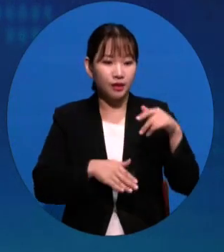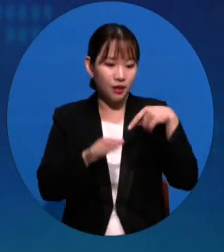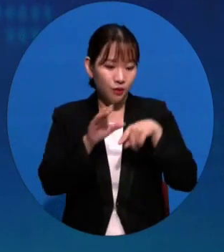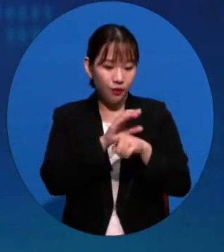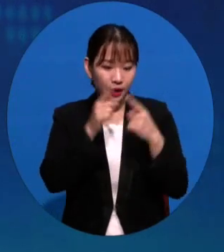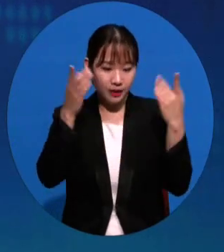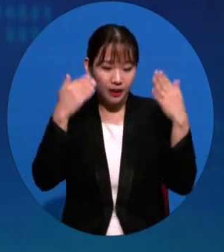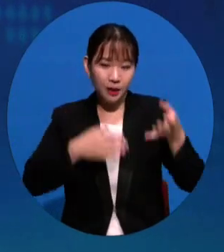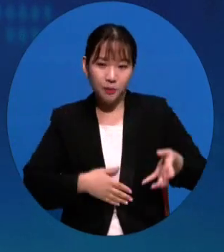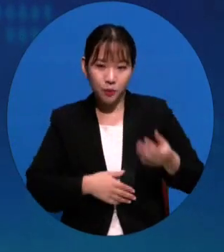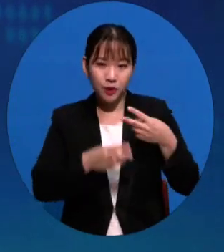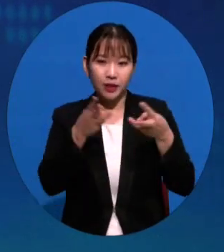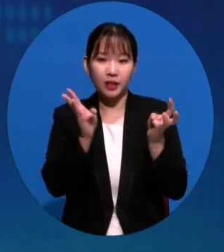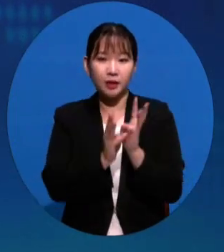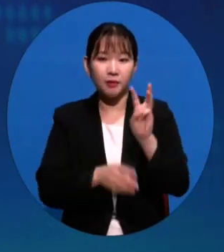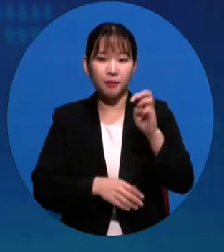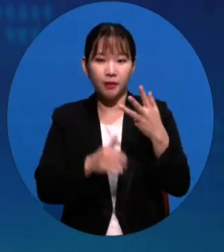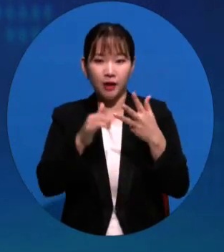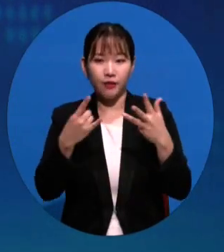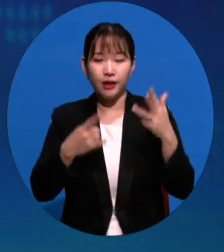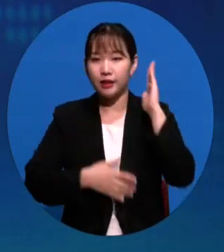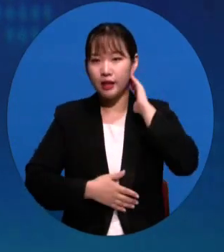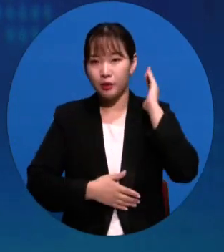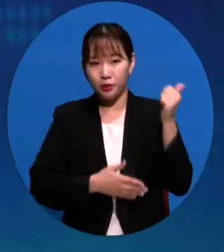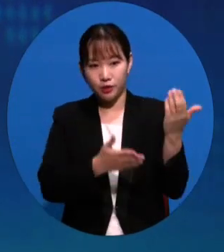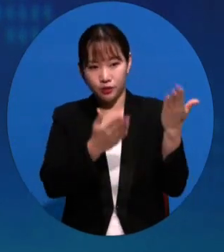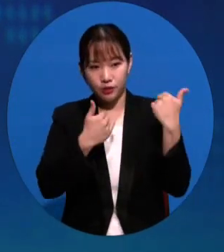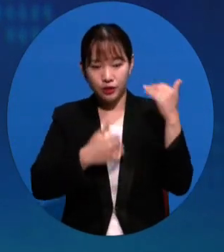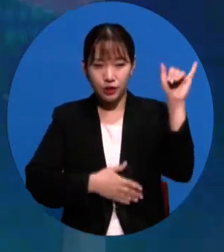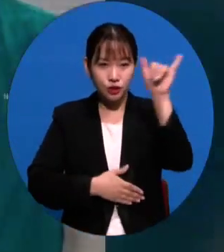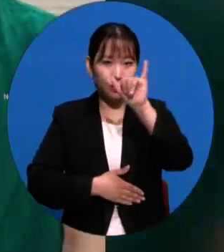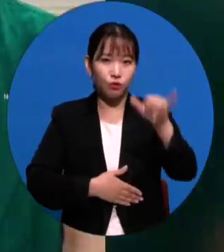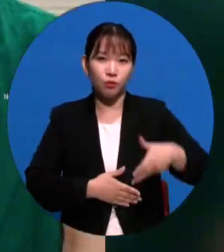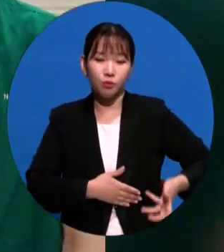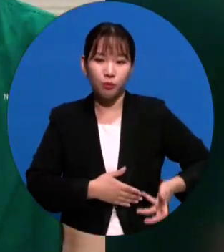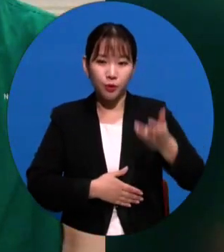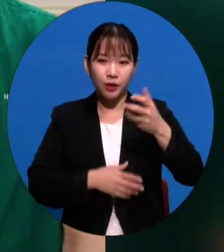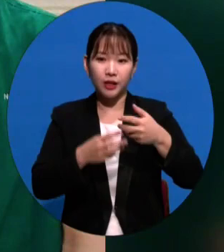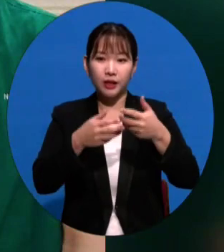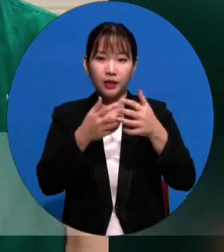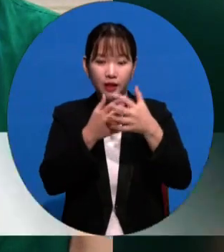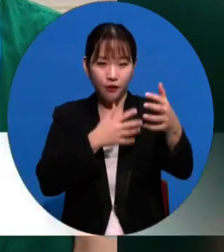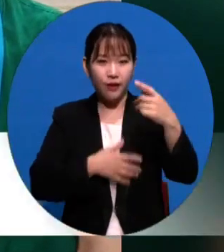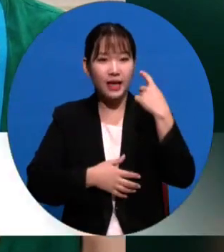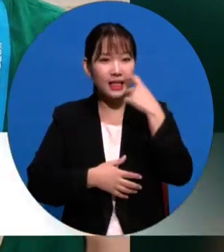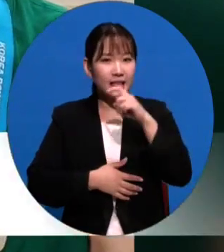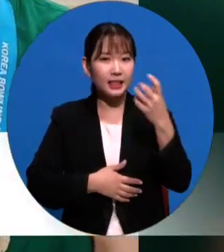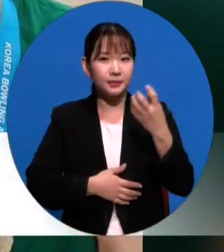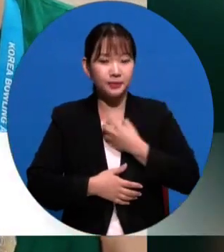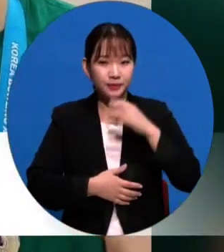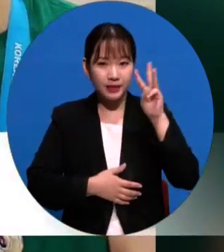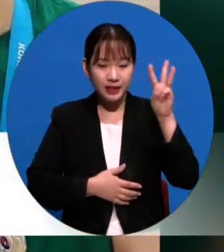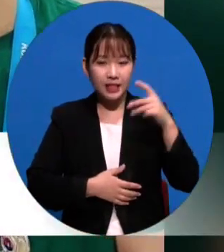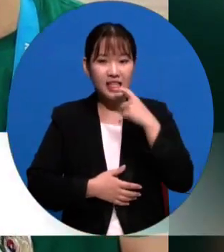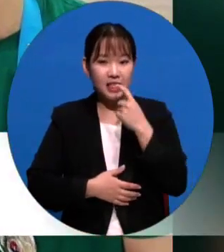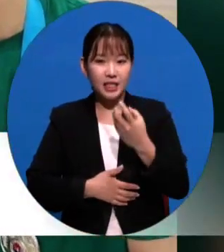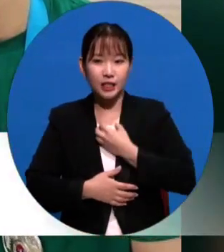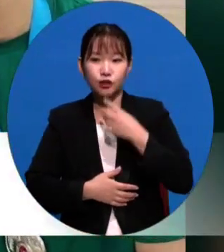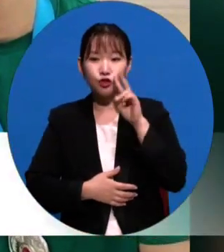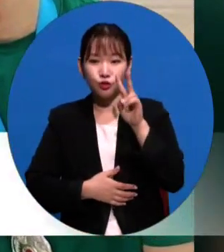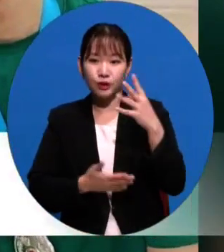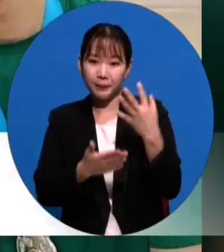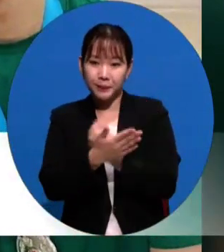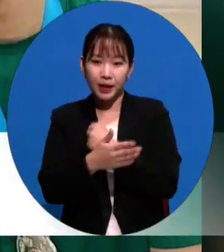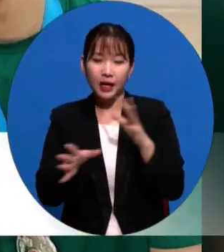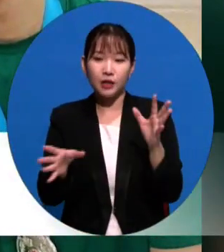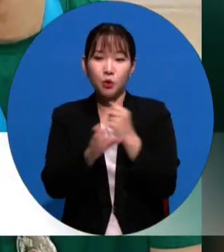전남과학대 볼링팀이 제38회 대통령기의 전국 볼링대회에서 금메달 3개와 은메달 2개를 획득하며 종합